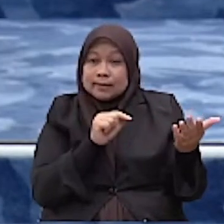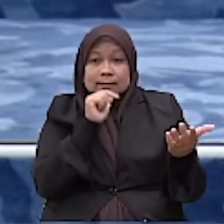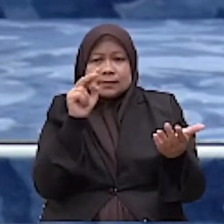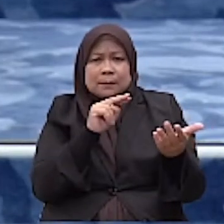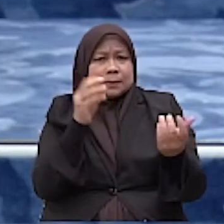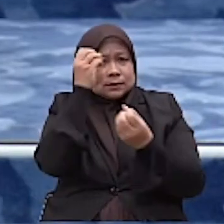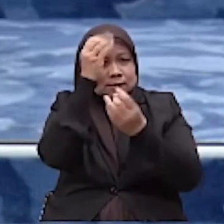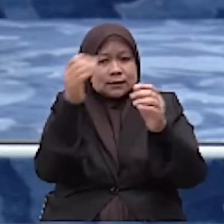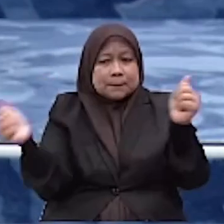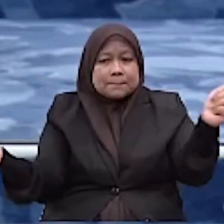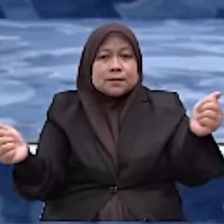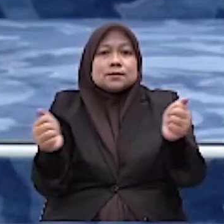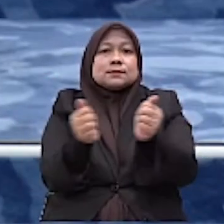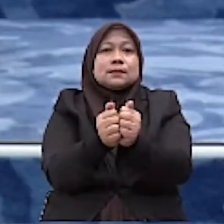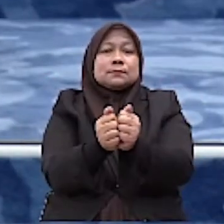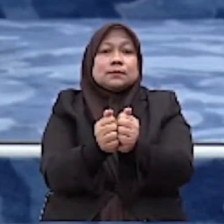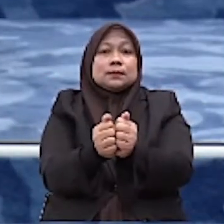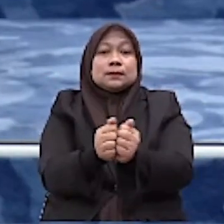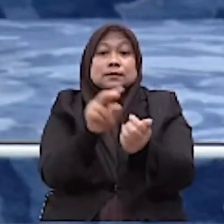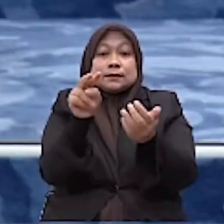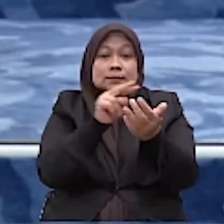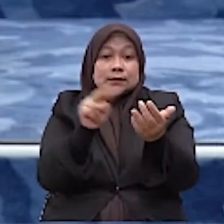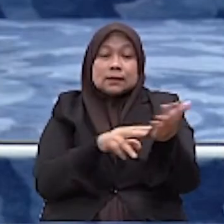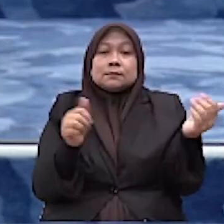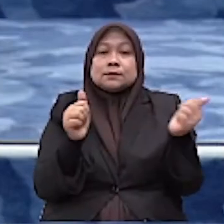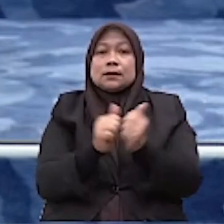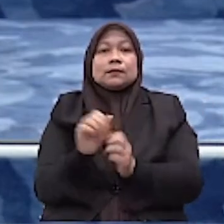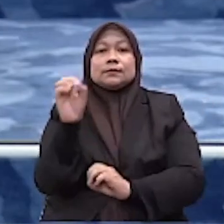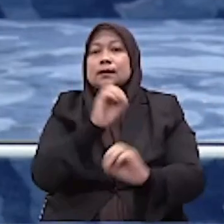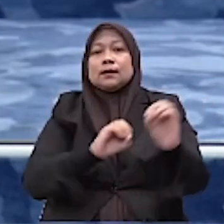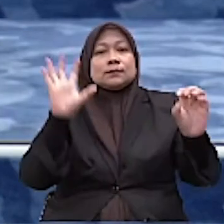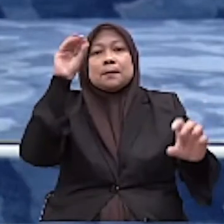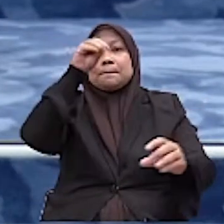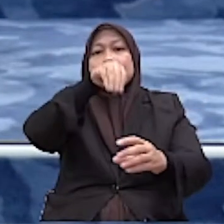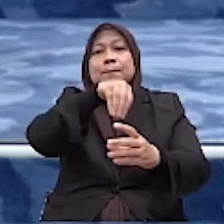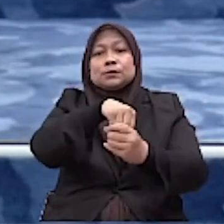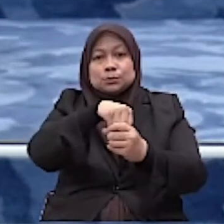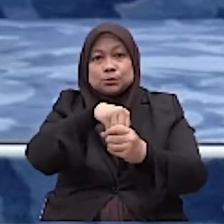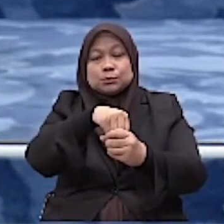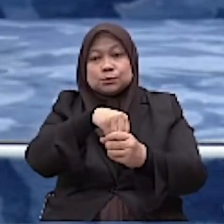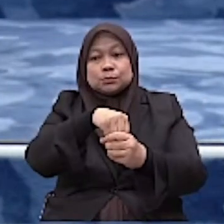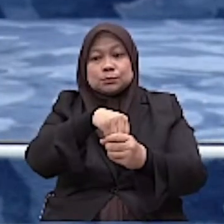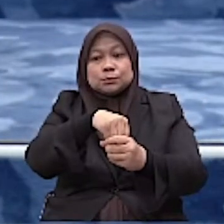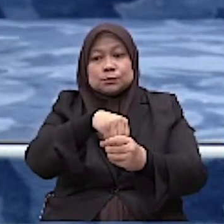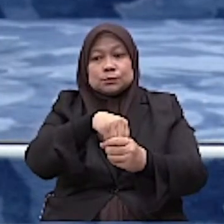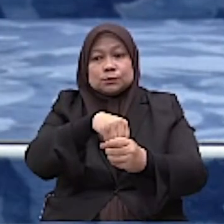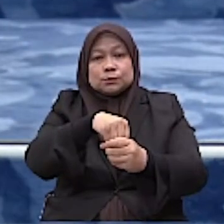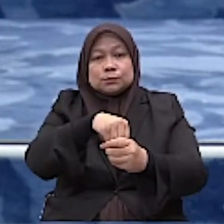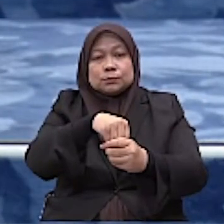kenyataan bersama kejahatan bersama itu tidak termasuk teliti ini tidak termasuk